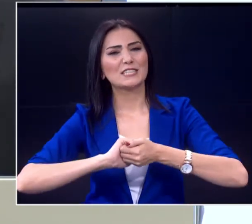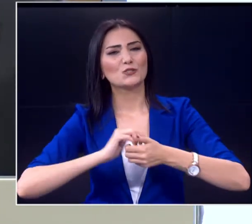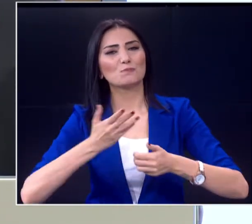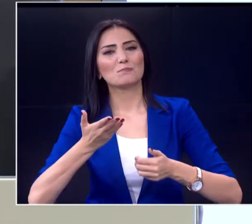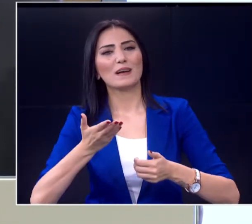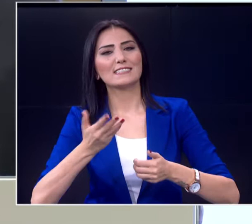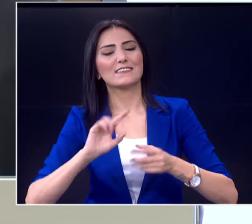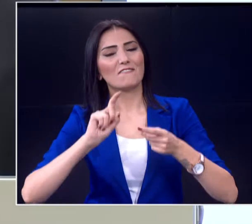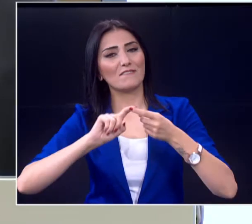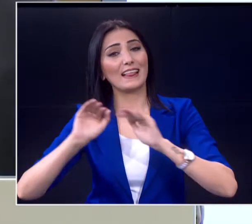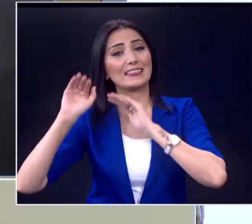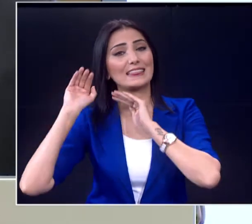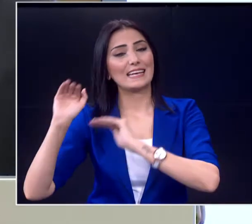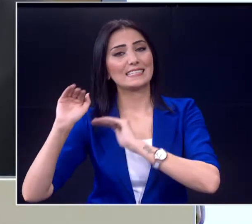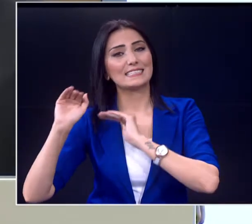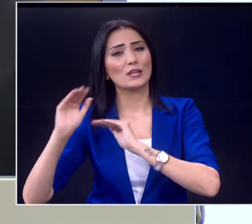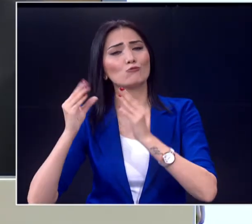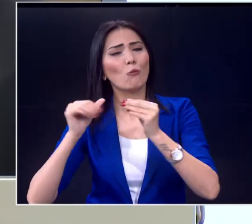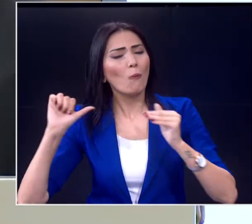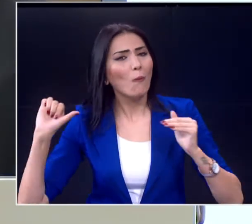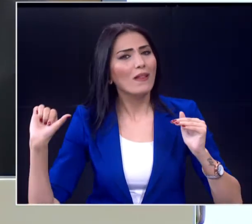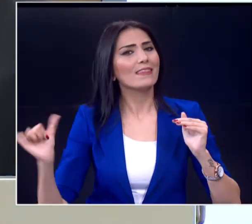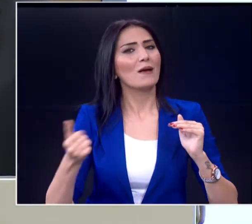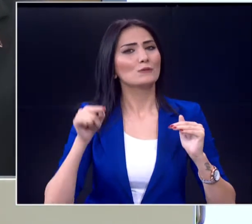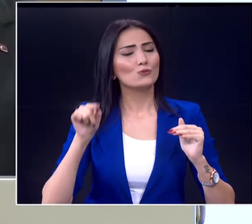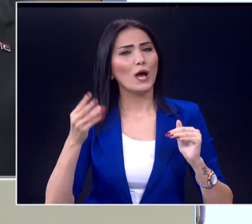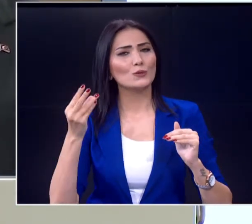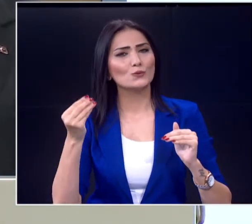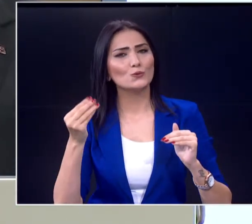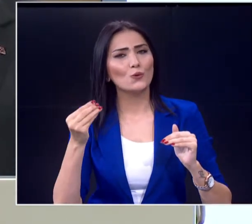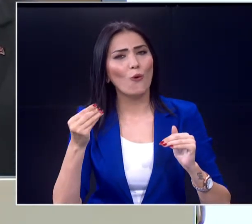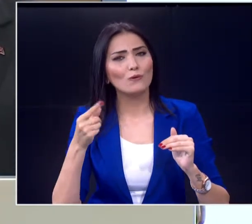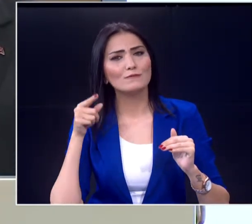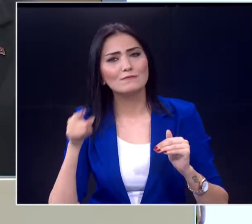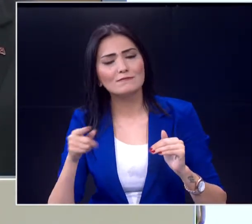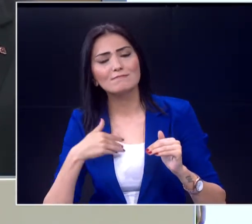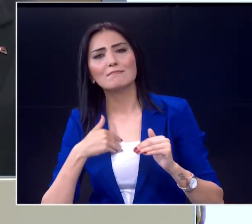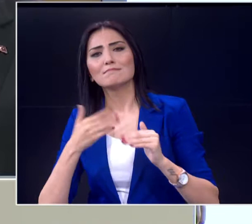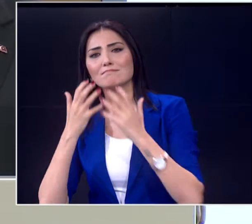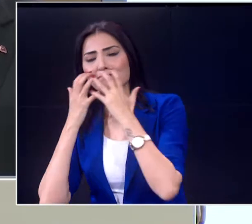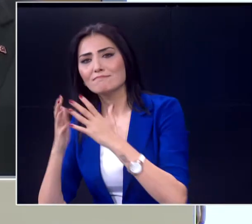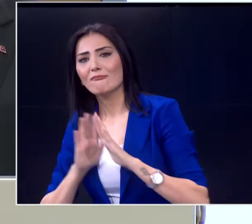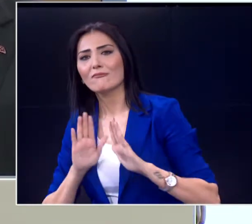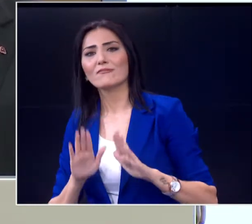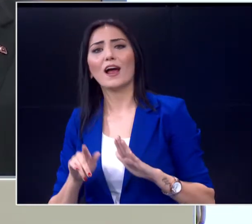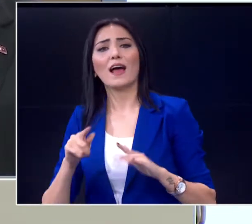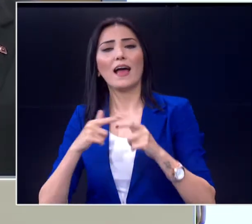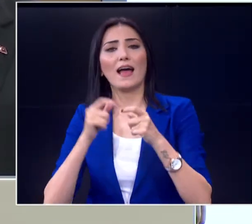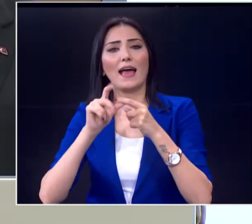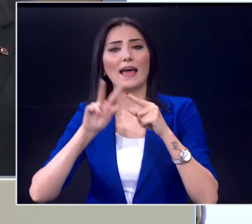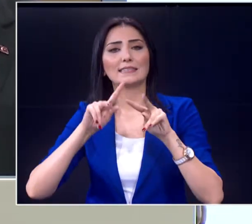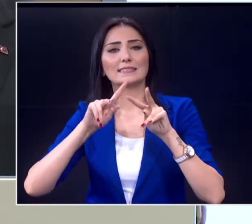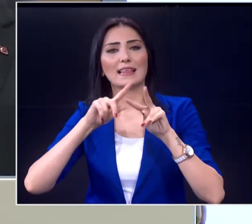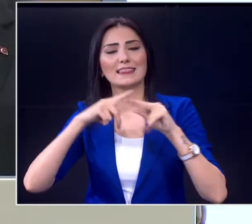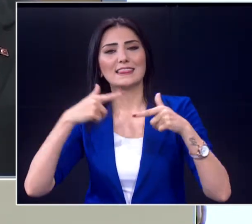ve desteği çok önemli. Buna çok itibar ediyoruz. Esnaf